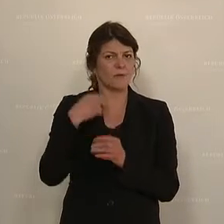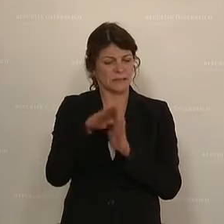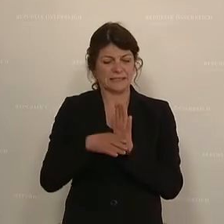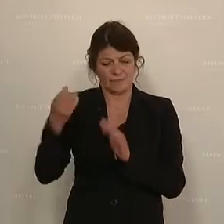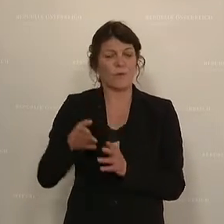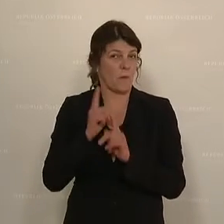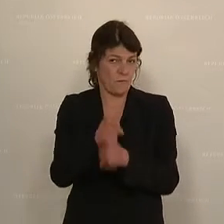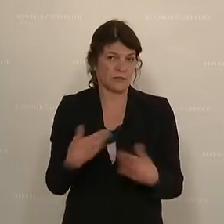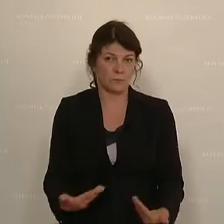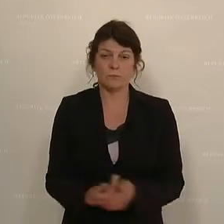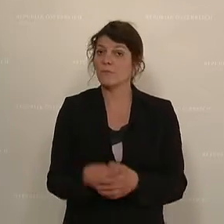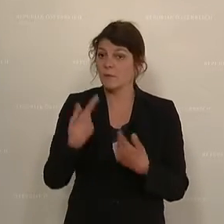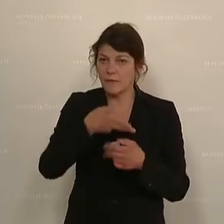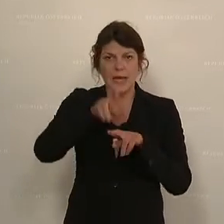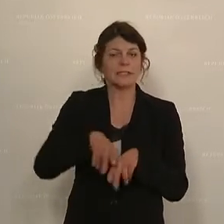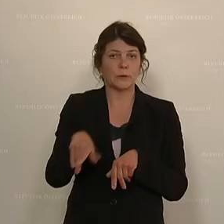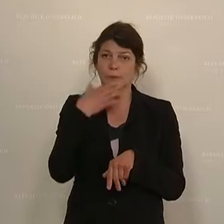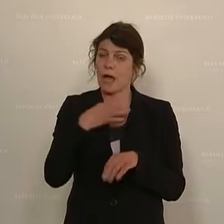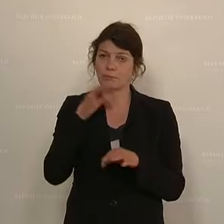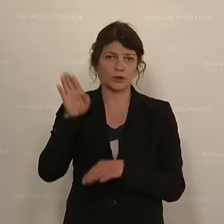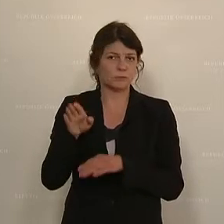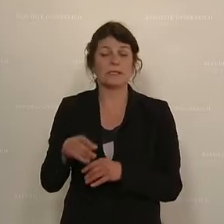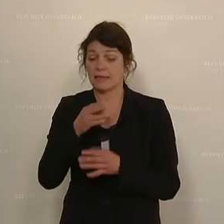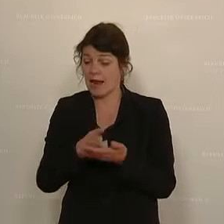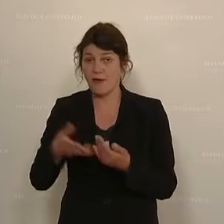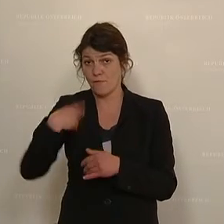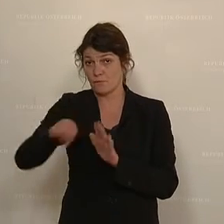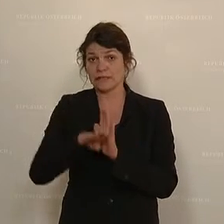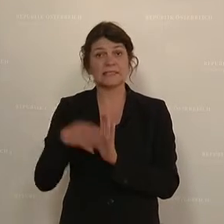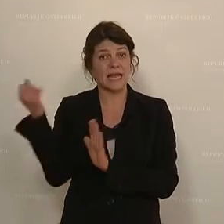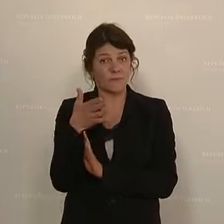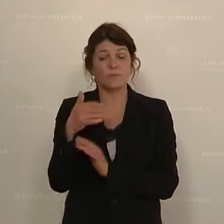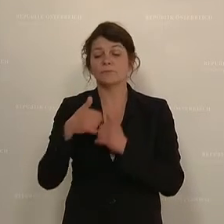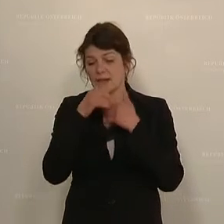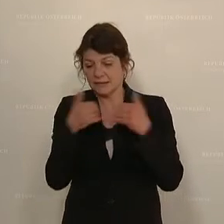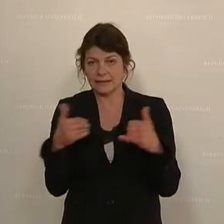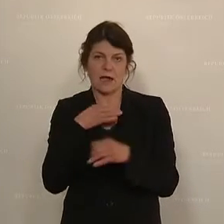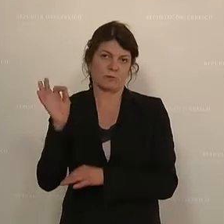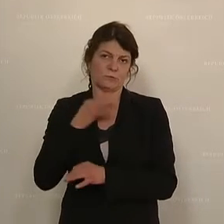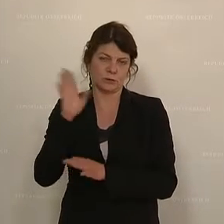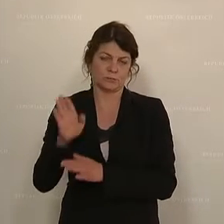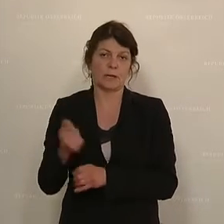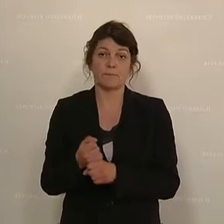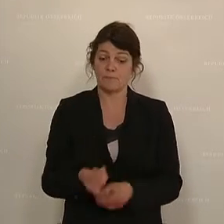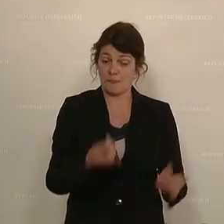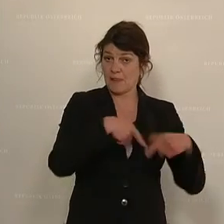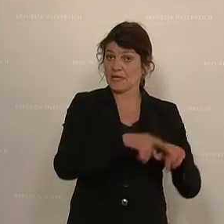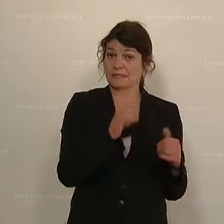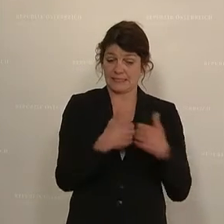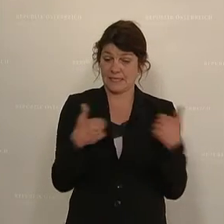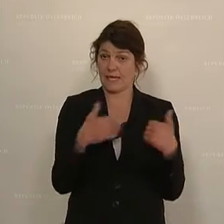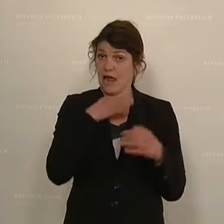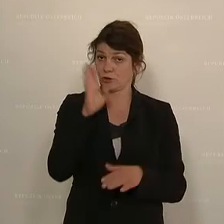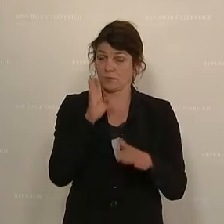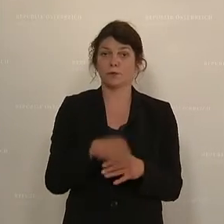und schließlich über die restlichen, noch nicht abgestimmten Teile des Gesetzentwurfs abstimmen lassen. Wir gelangen zur getrennten